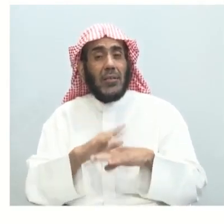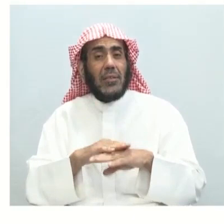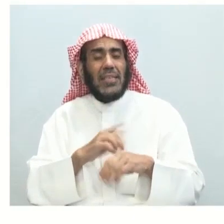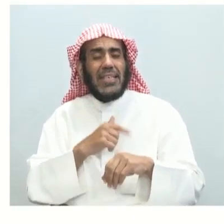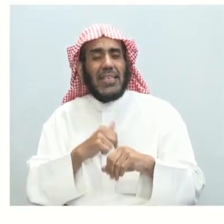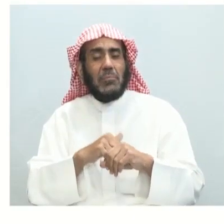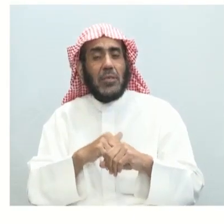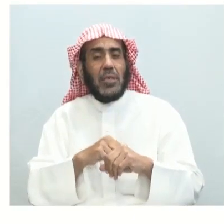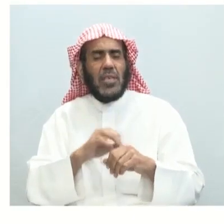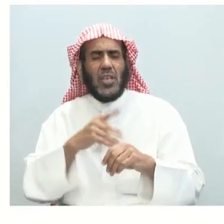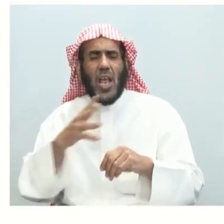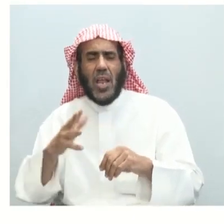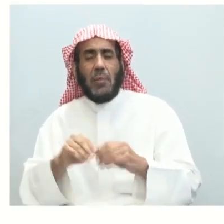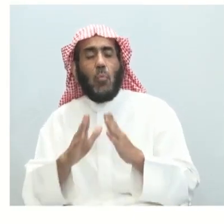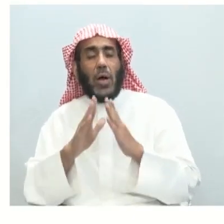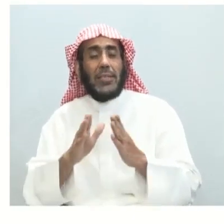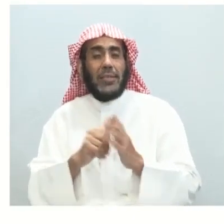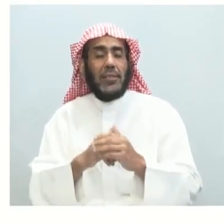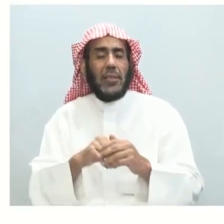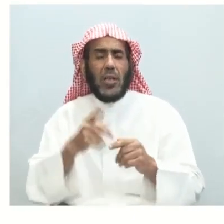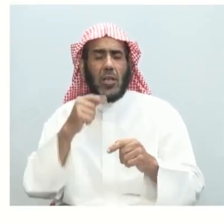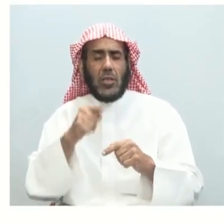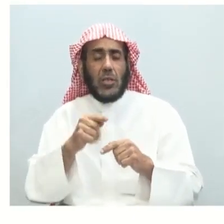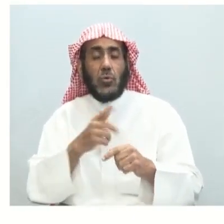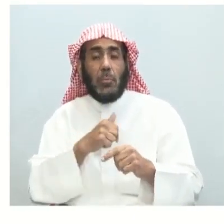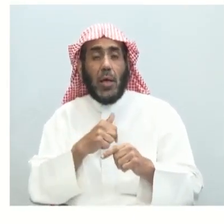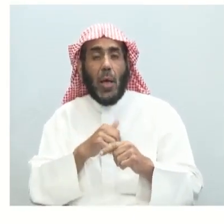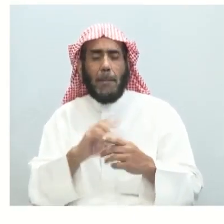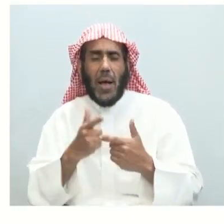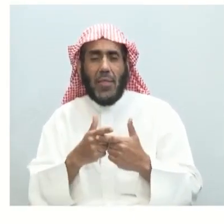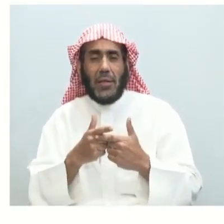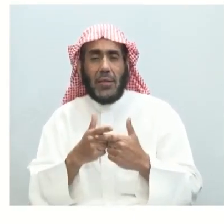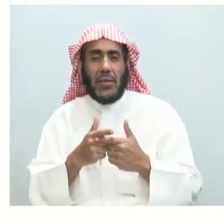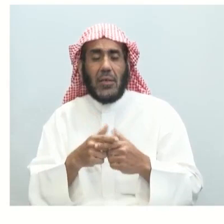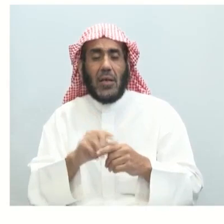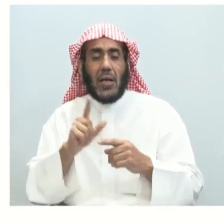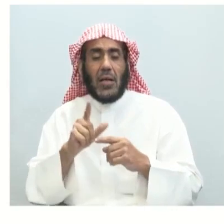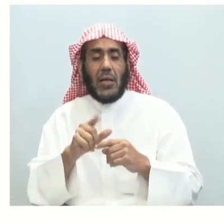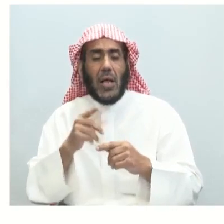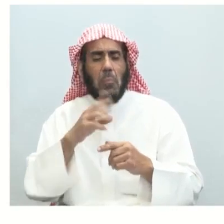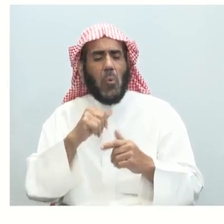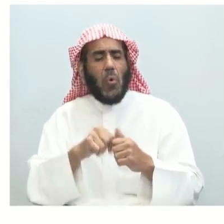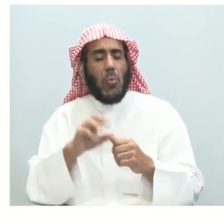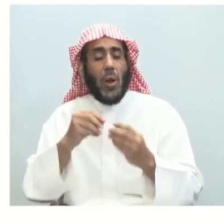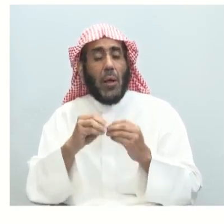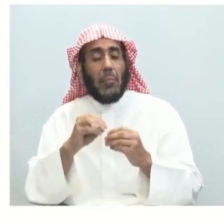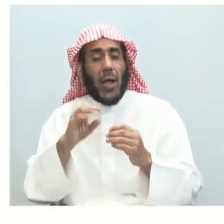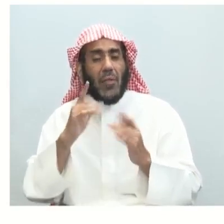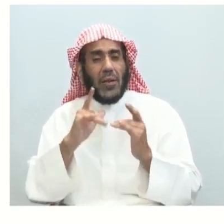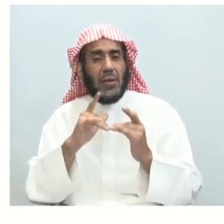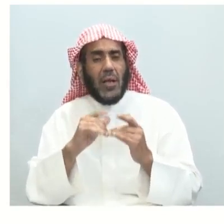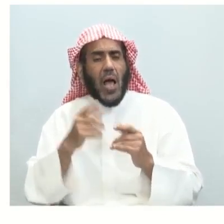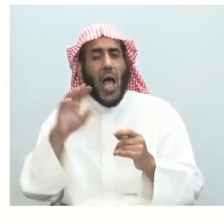اسم لشيء محدد لذا ستسمى ماذا العالم اذا الاسماء الملونه باللون الاخضر